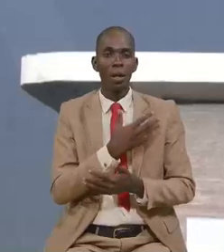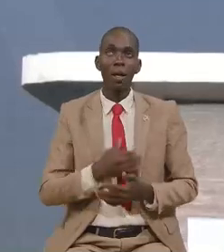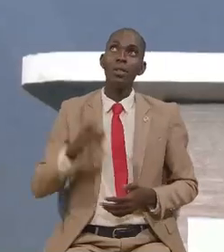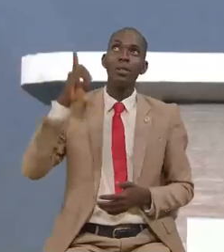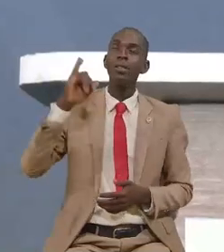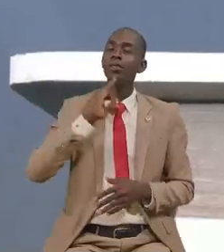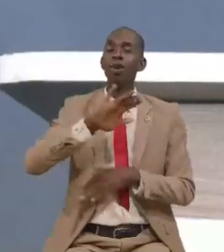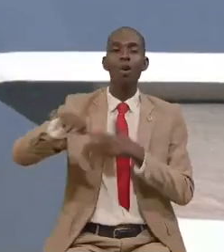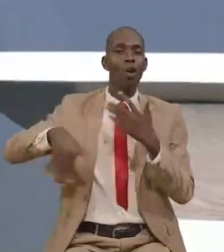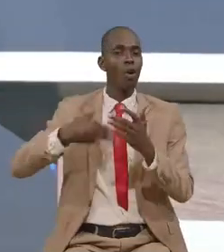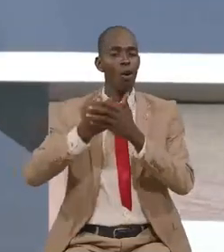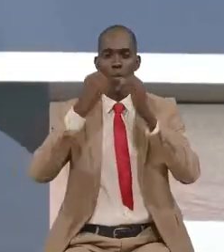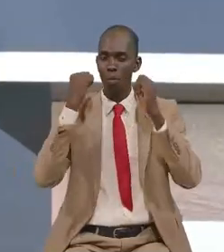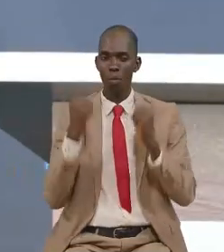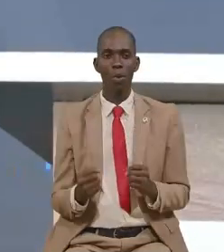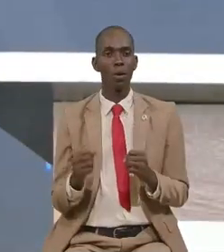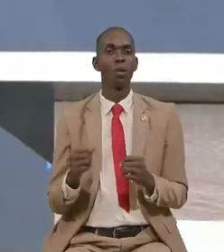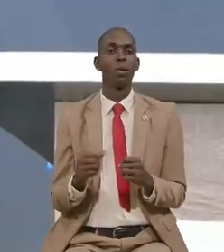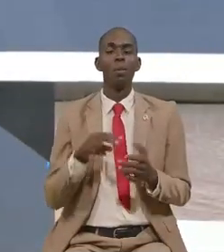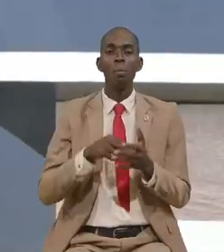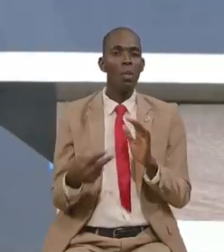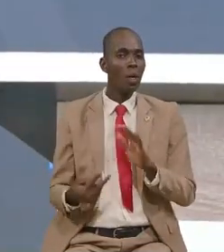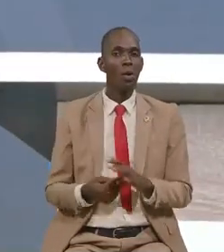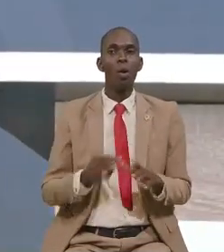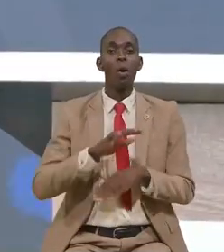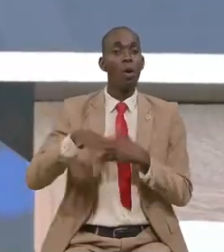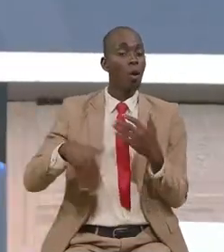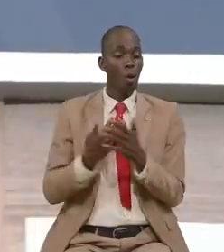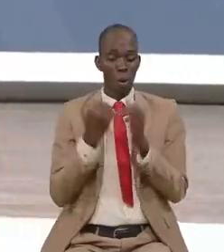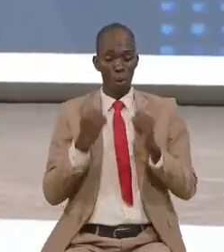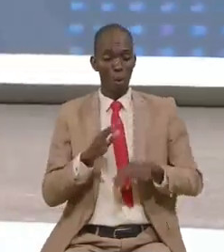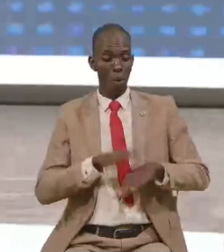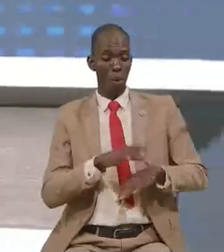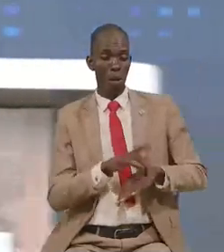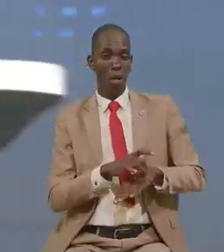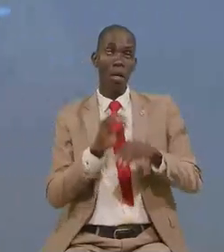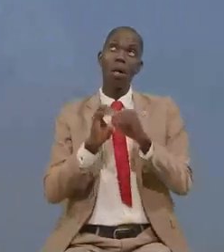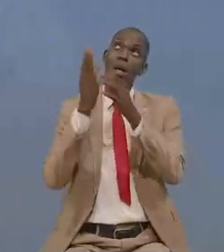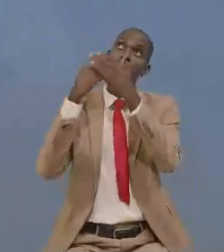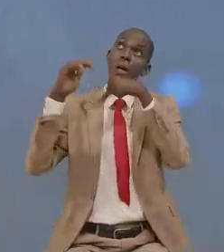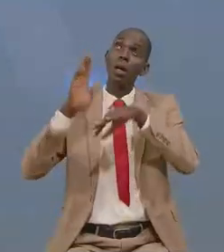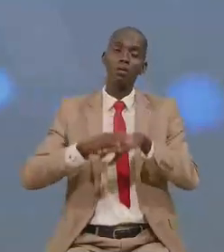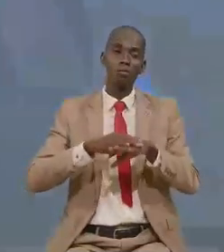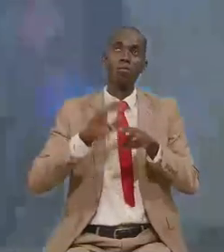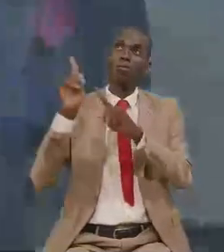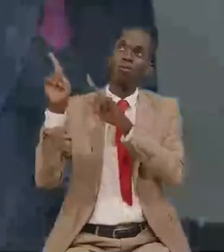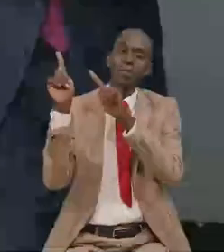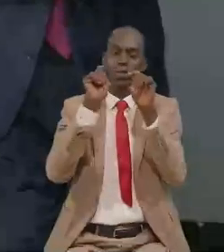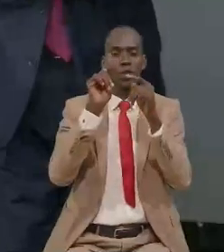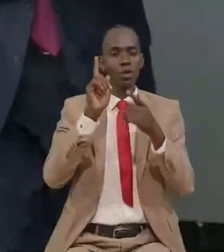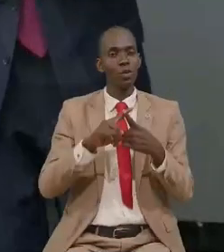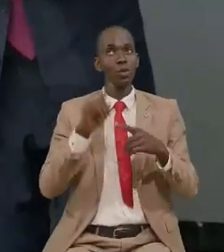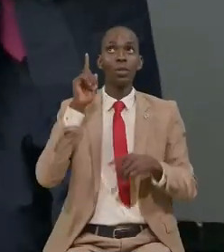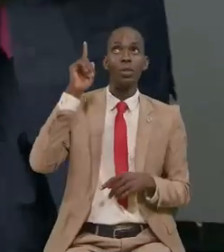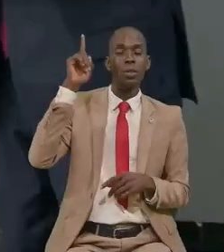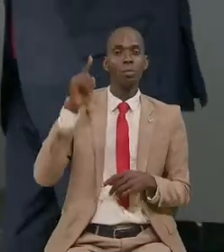puissant. Cela veut dire que toute puissance sur la terre et dans le ciel lui a été donnée. En Apocalypse chapitre